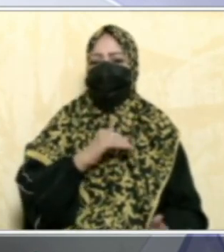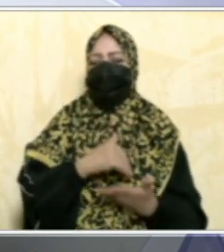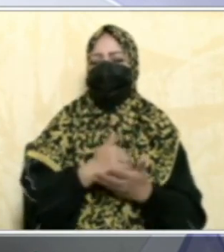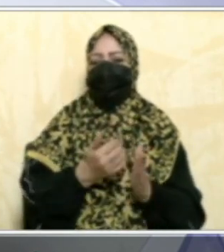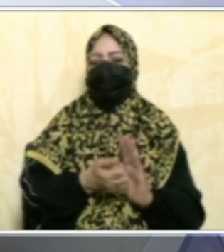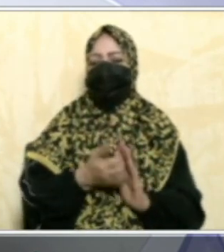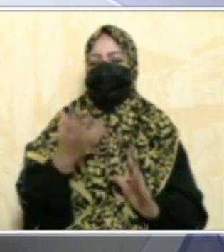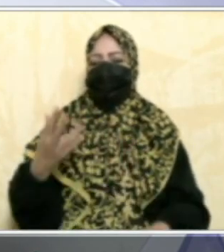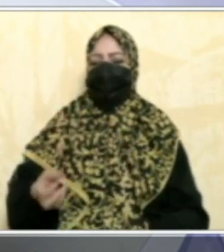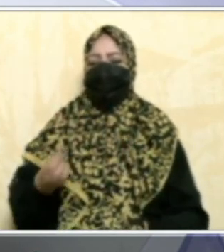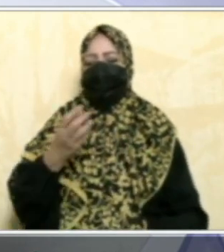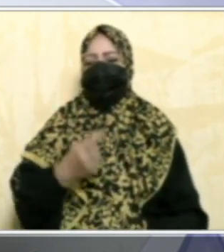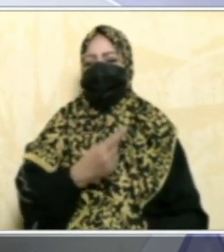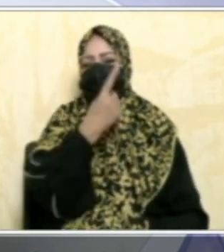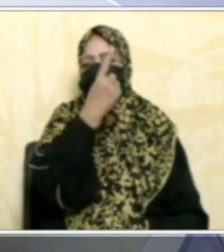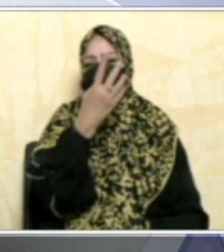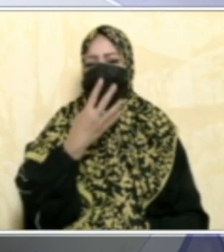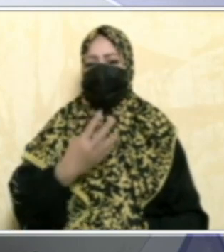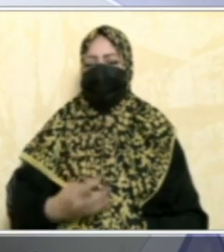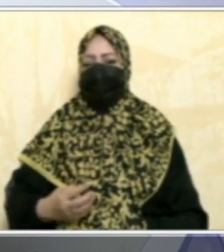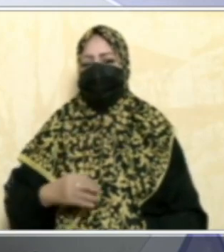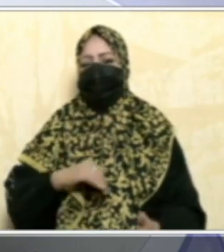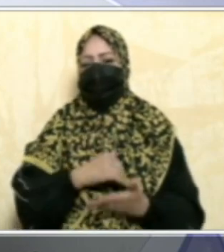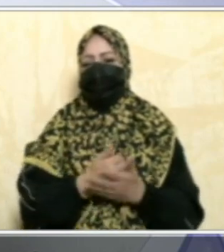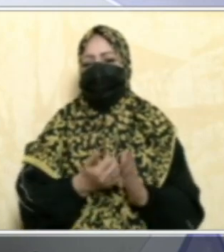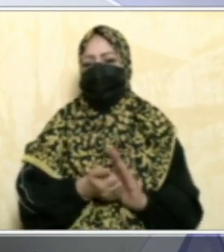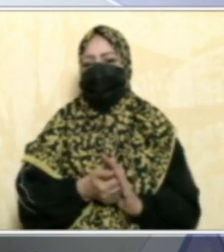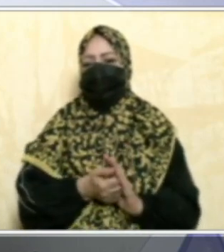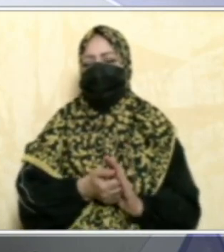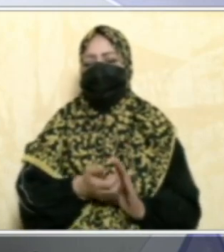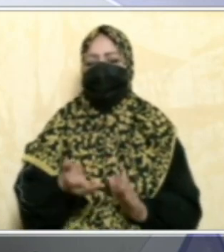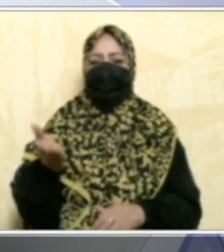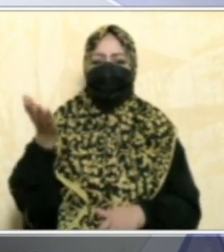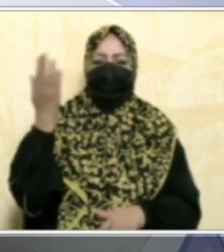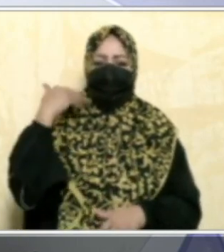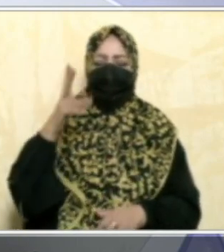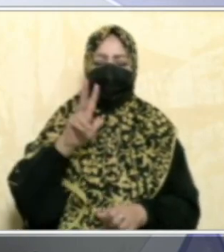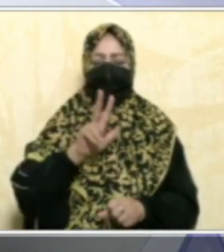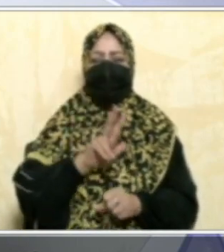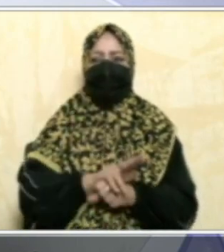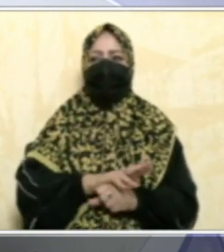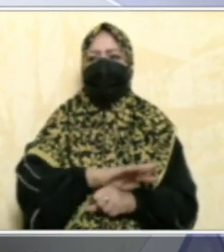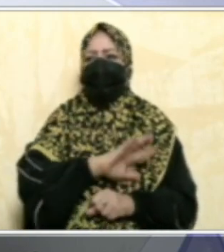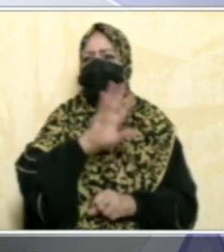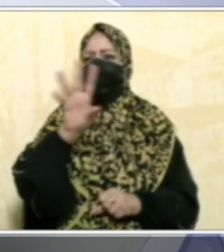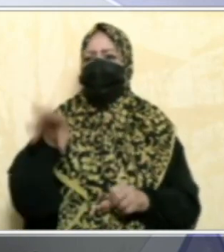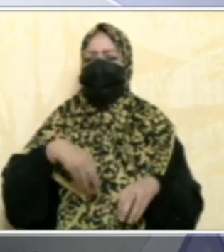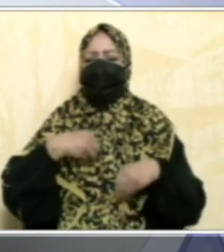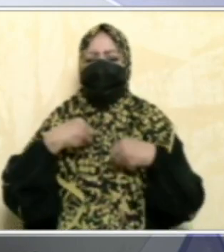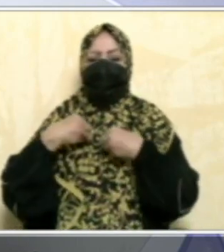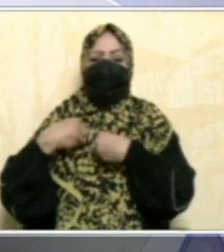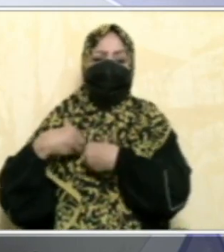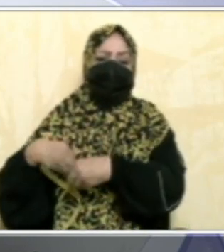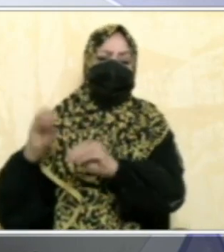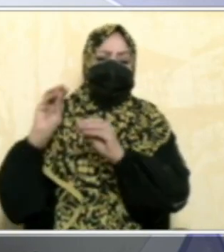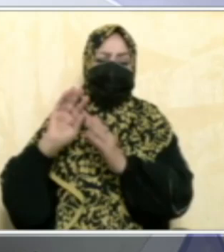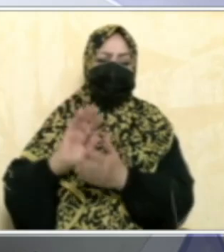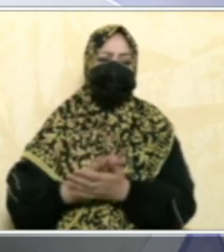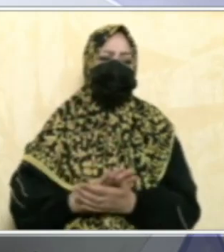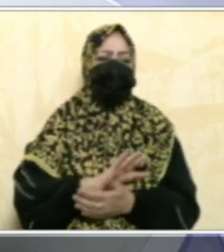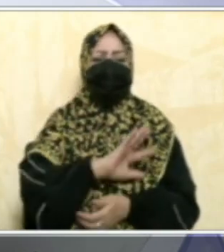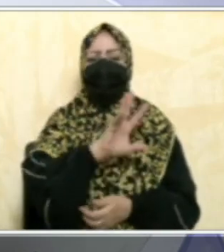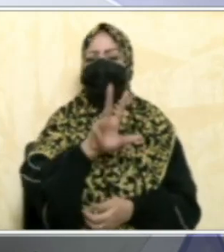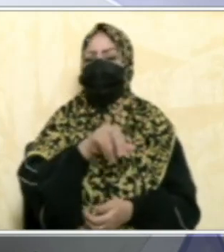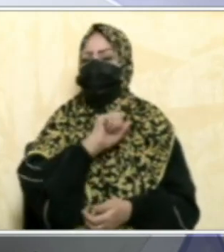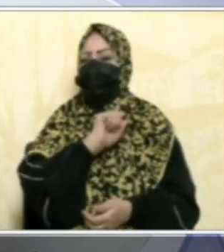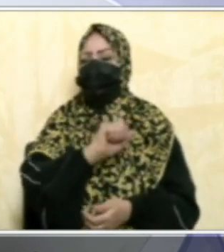بعدين قال تفاجأنا أن جدي باع كل أملاك لأولاده، يعني ما يعلمه وما لا يعلمه، فقال كل حاجة تطلع لي